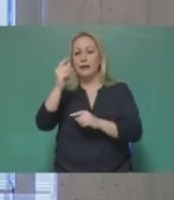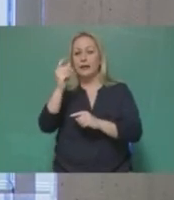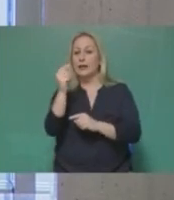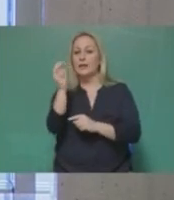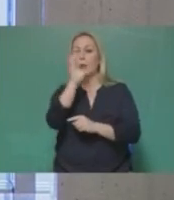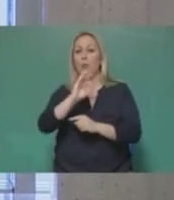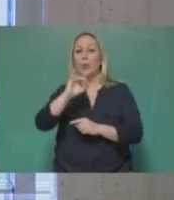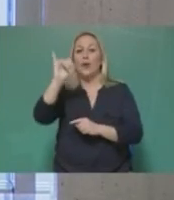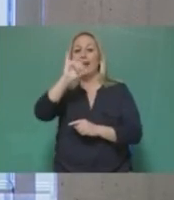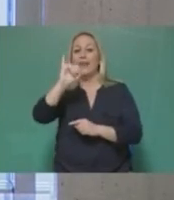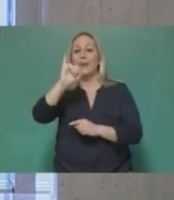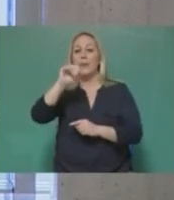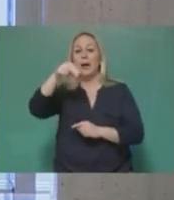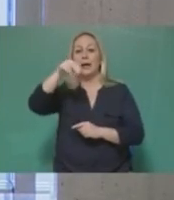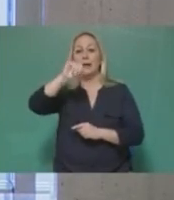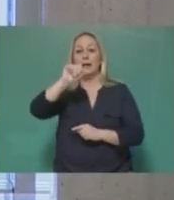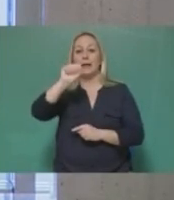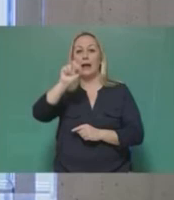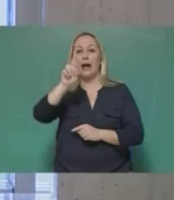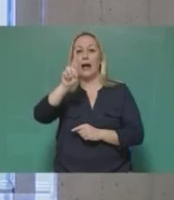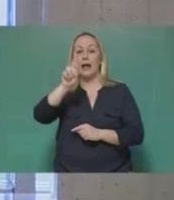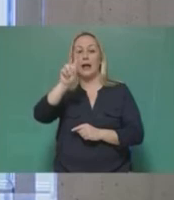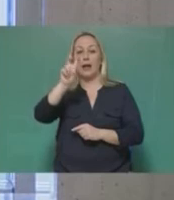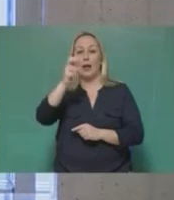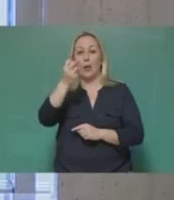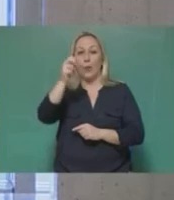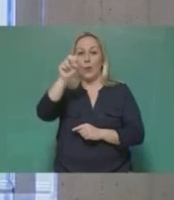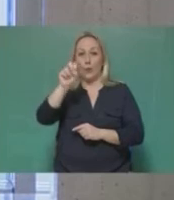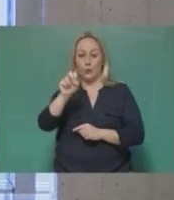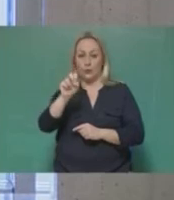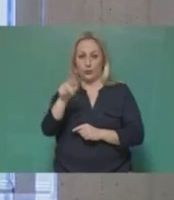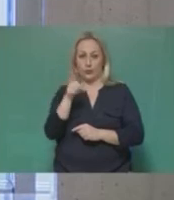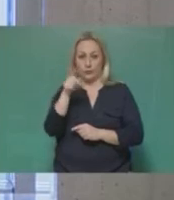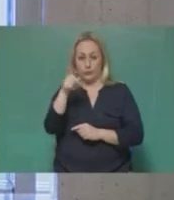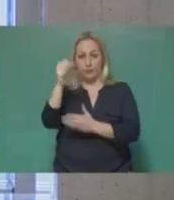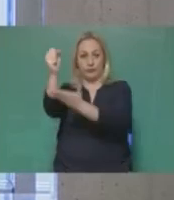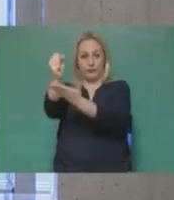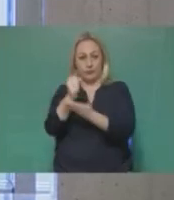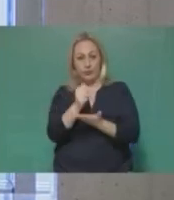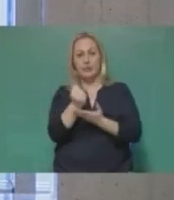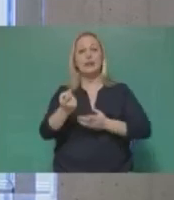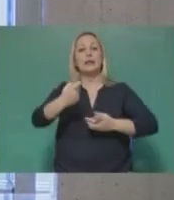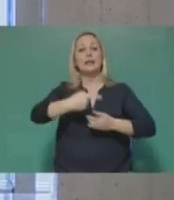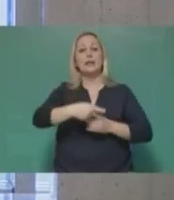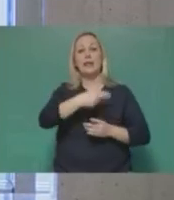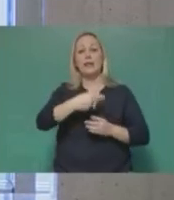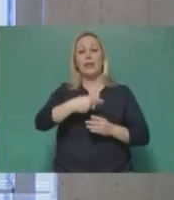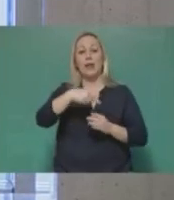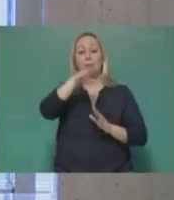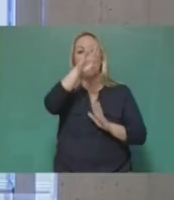Νιάρχος. Όπως επίσης ελπίζουμε να ξεκινήσει και η ιστορία των έργων που έχουν ενταχθεί στην